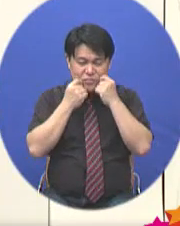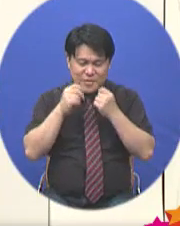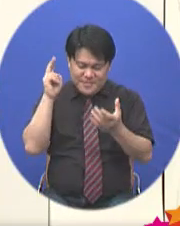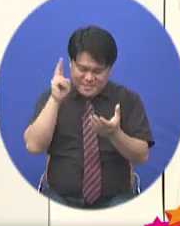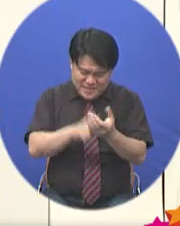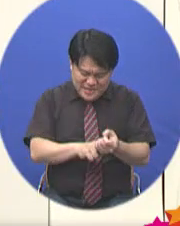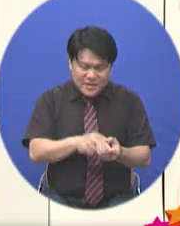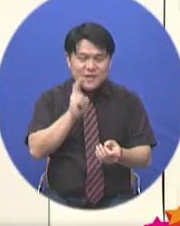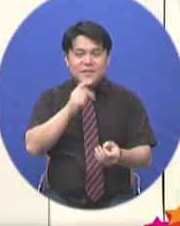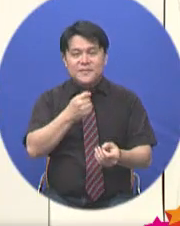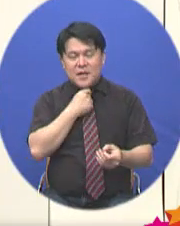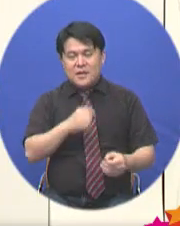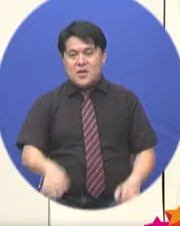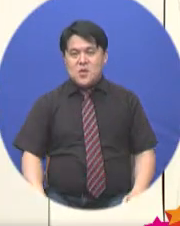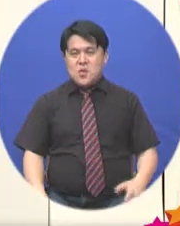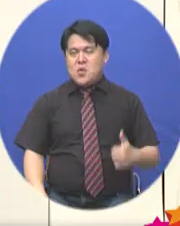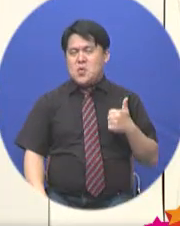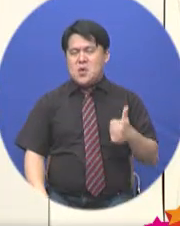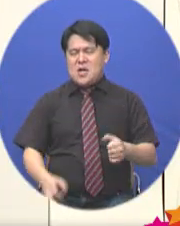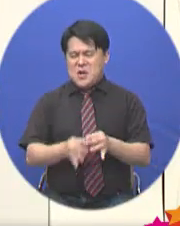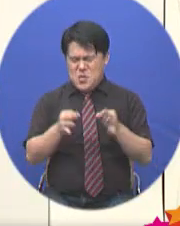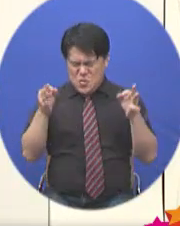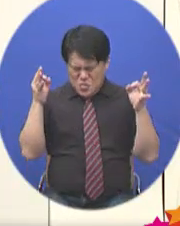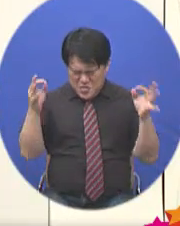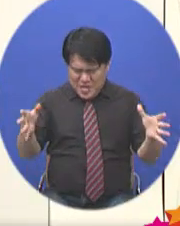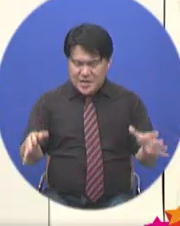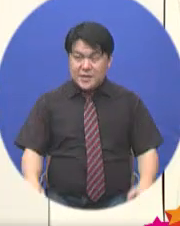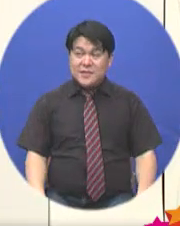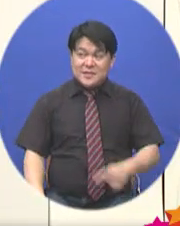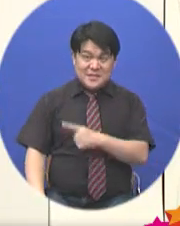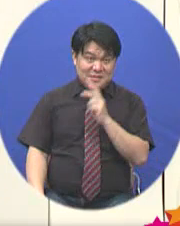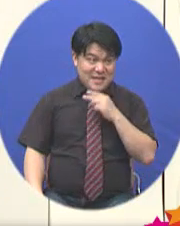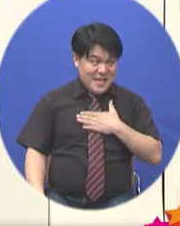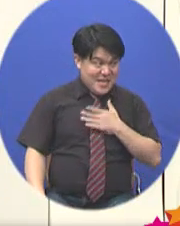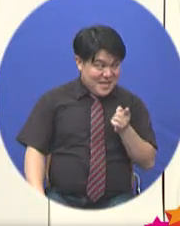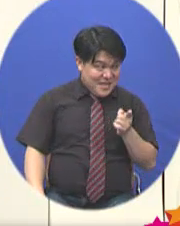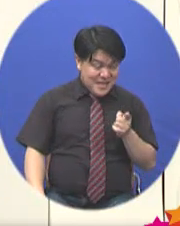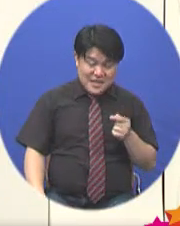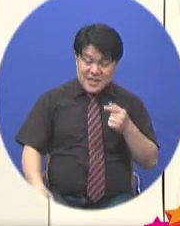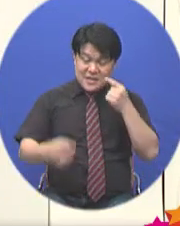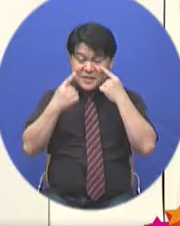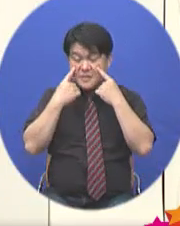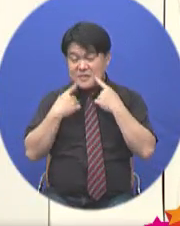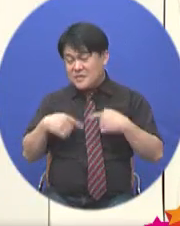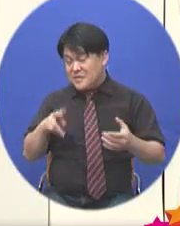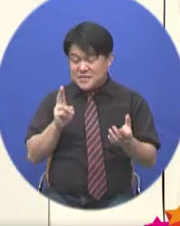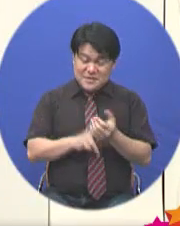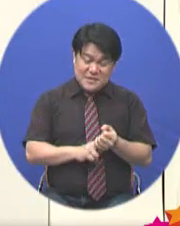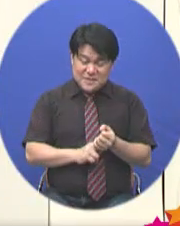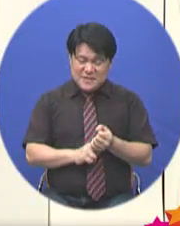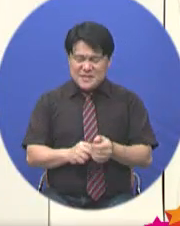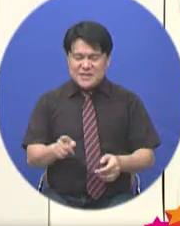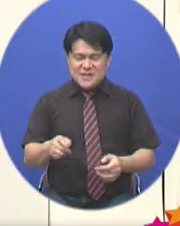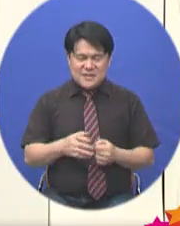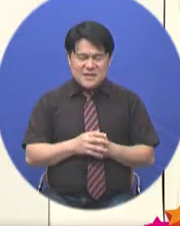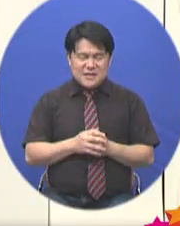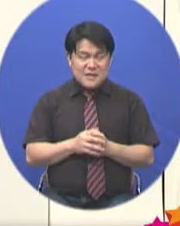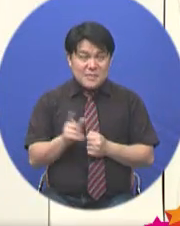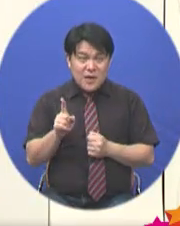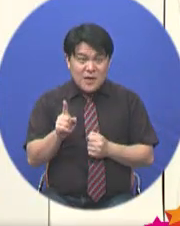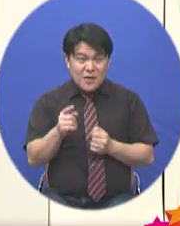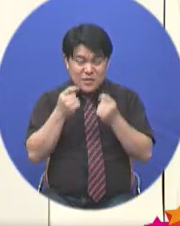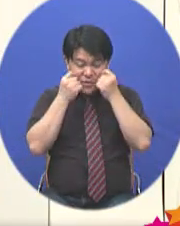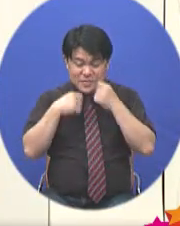감추고. 아이고 오래간만에 들어보네요. 유다은 씨 노래 네. 알아요? 모르죠. 눈물을 감추고